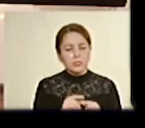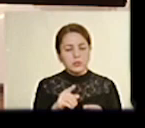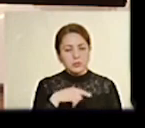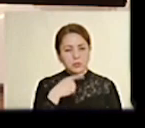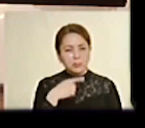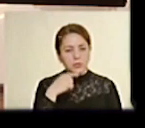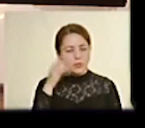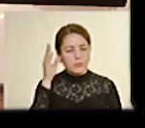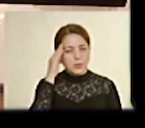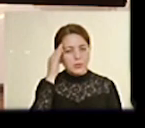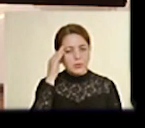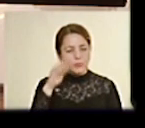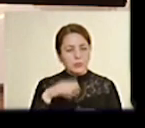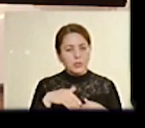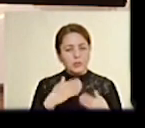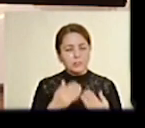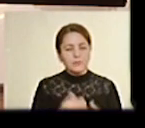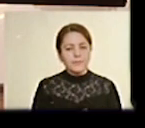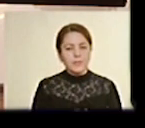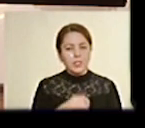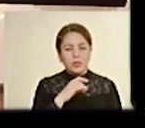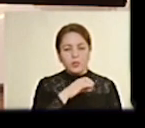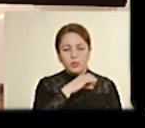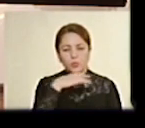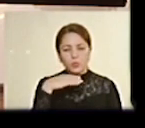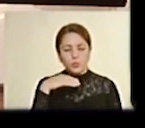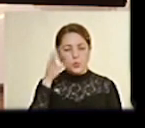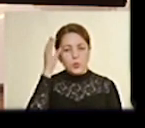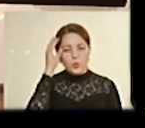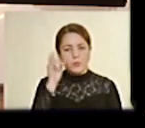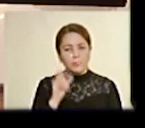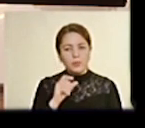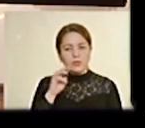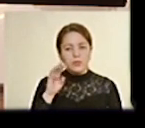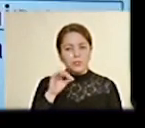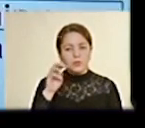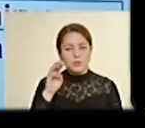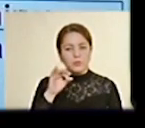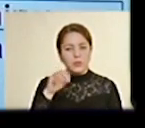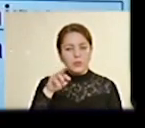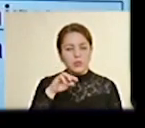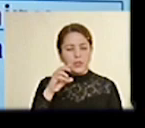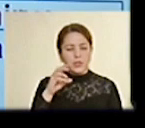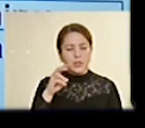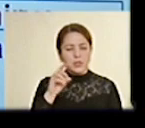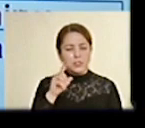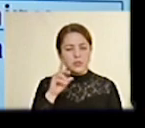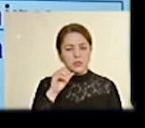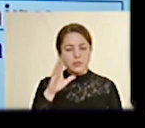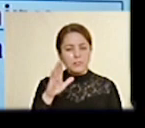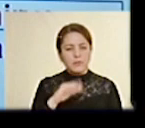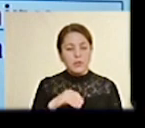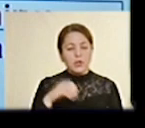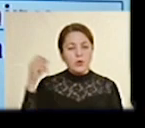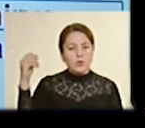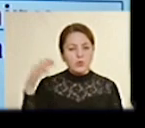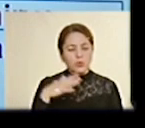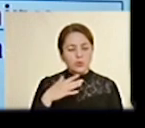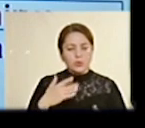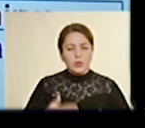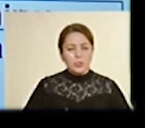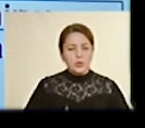ma'noni anglatadi. Rus olimi Timur Yazyev Quyosh, hayot va xlorofil